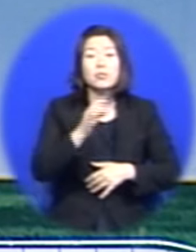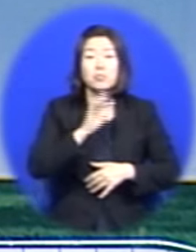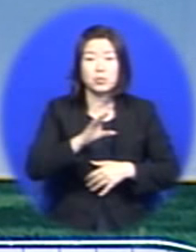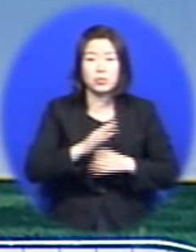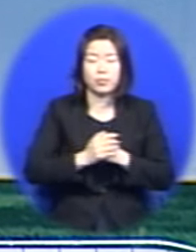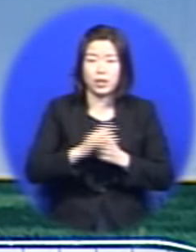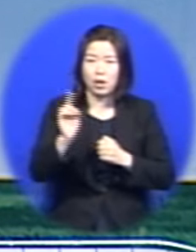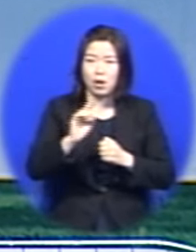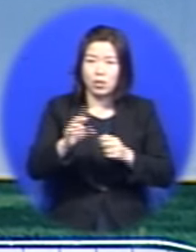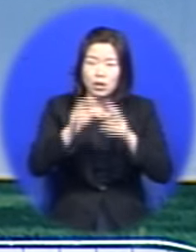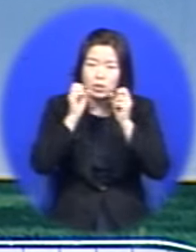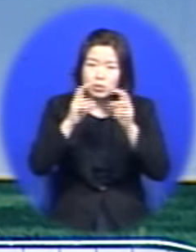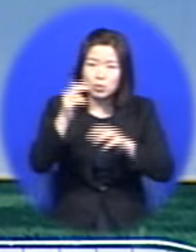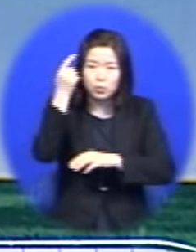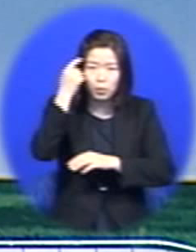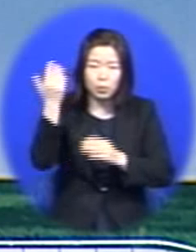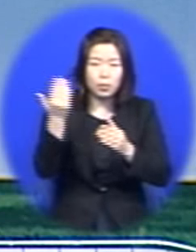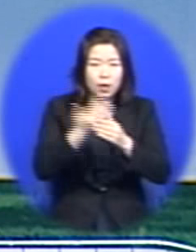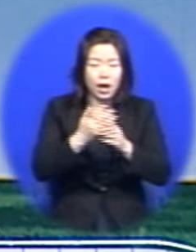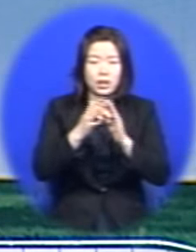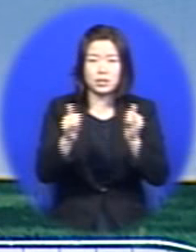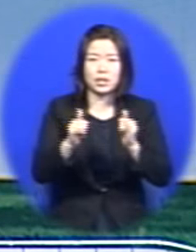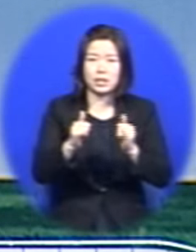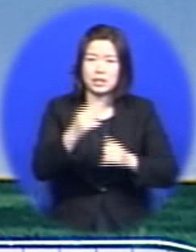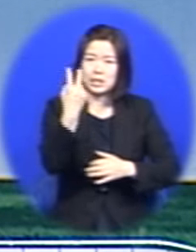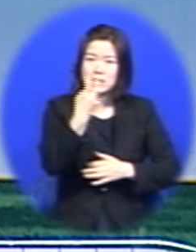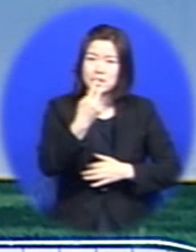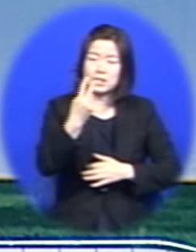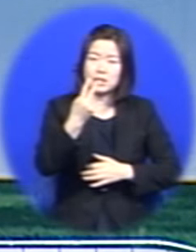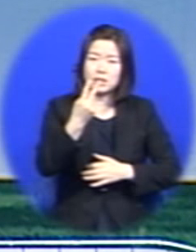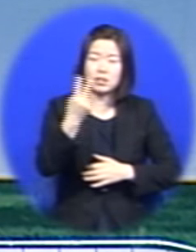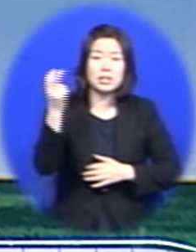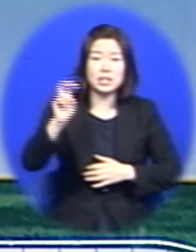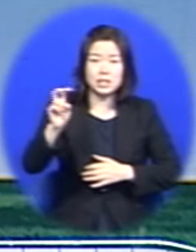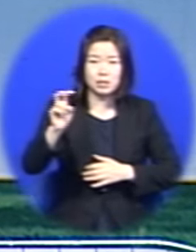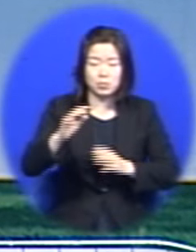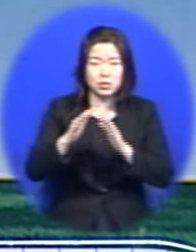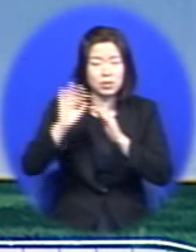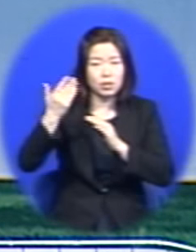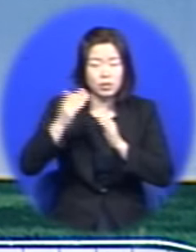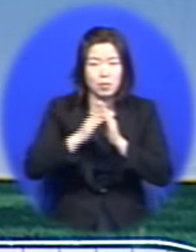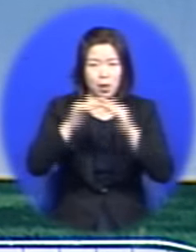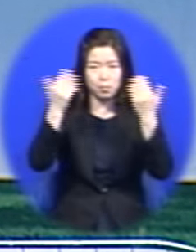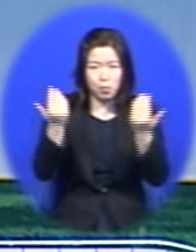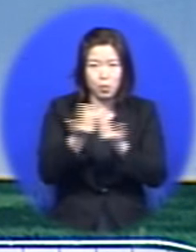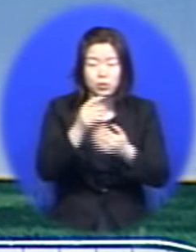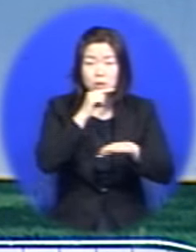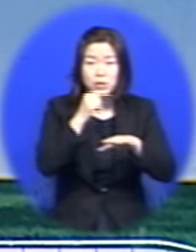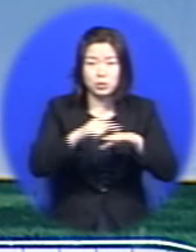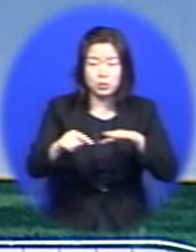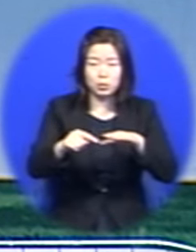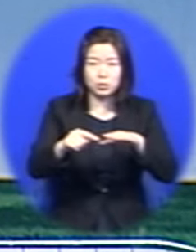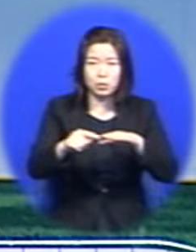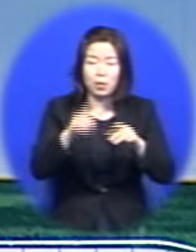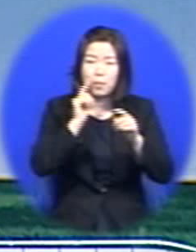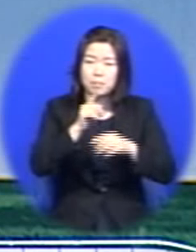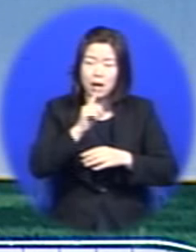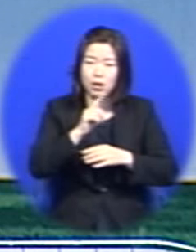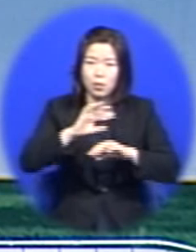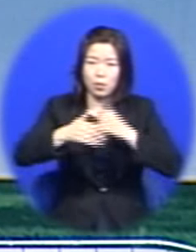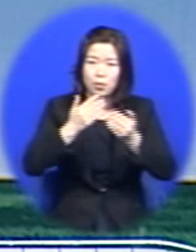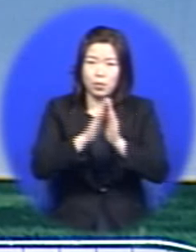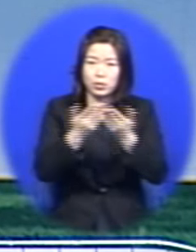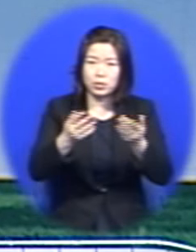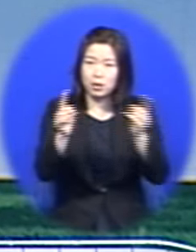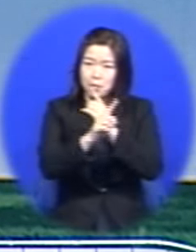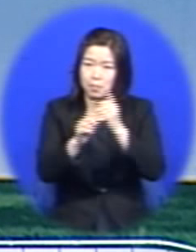어떤 선교학자는 2020년이 되면 그러면 모든 족속의 언어로 성경이 다 번역이 될 것이라고